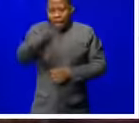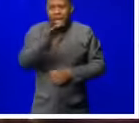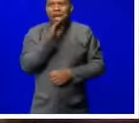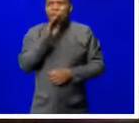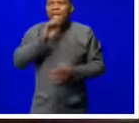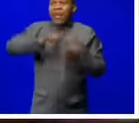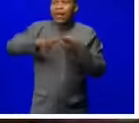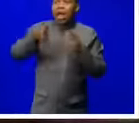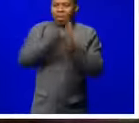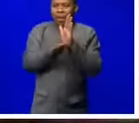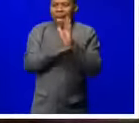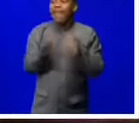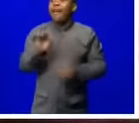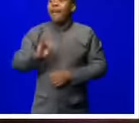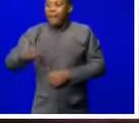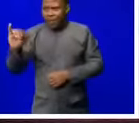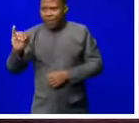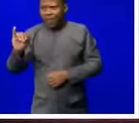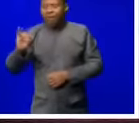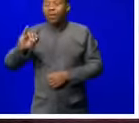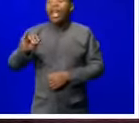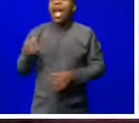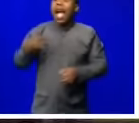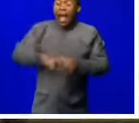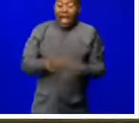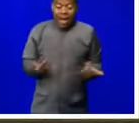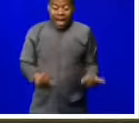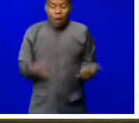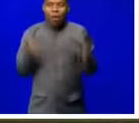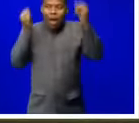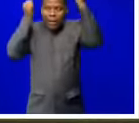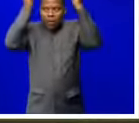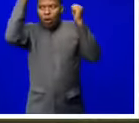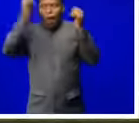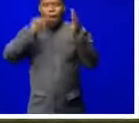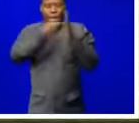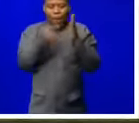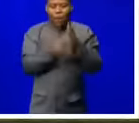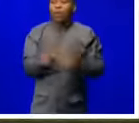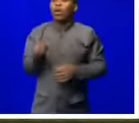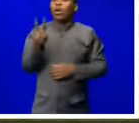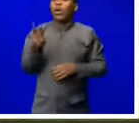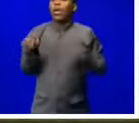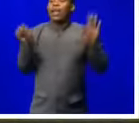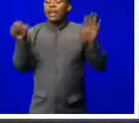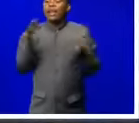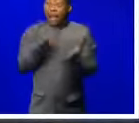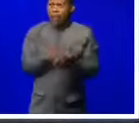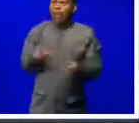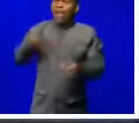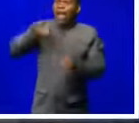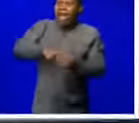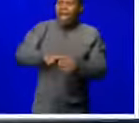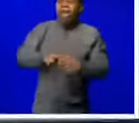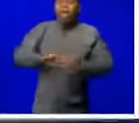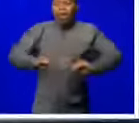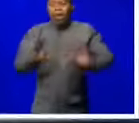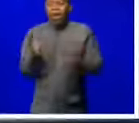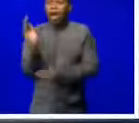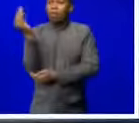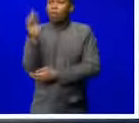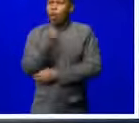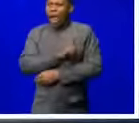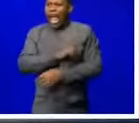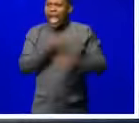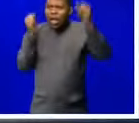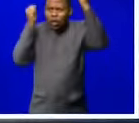sayo iLeague lokuphecelela iFirst Round. Kanzi kunyalo kweYoung Buffaloes inemaphuzu la 26. Kanzi ke Dlamini bekakhuluma ngomuva ukuthi